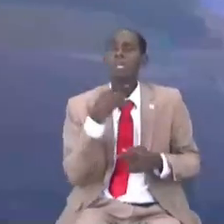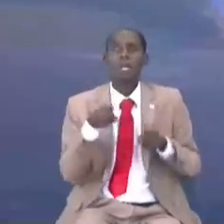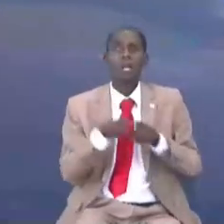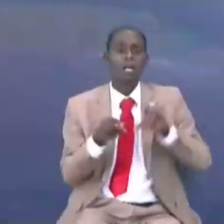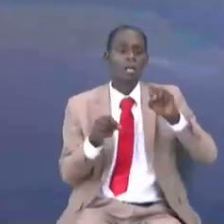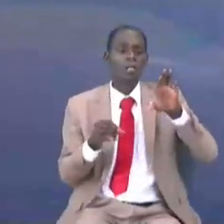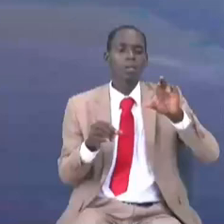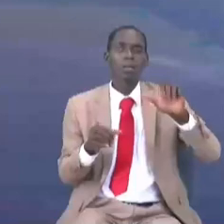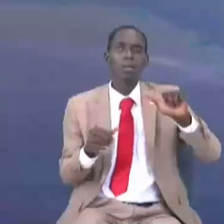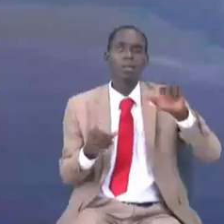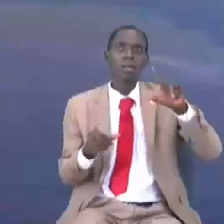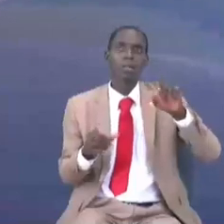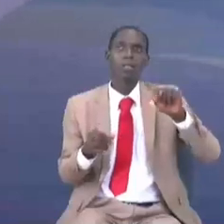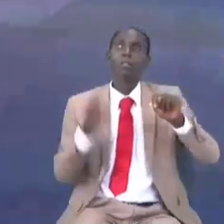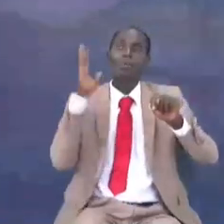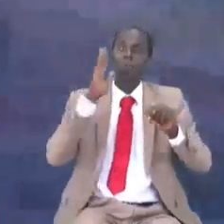plus blancs que la neige.